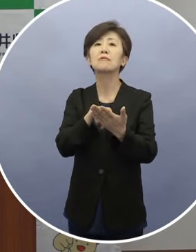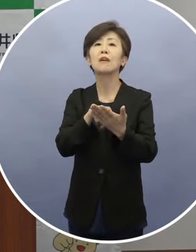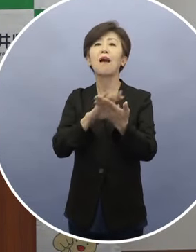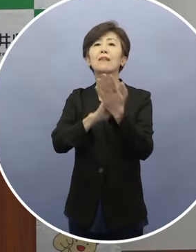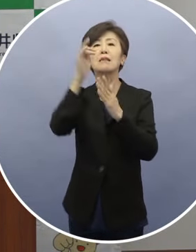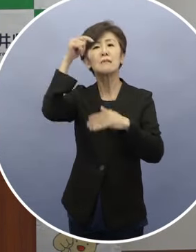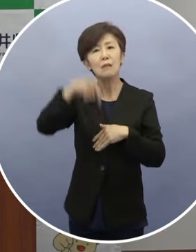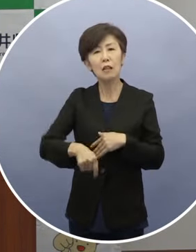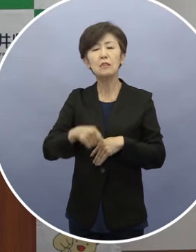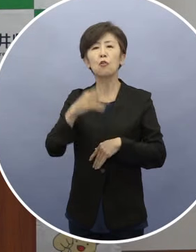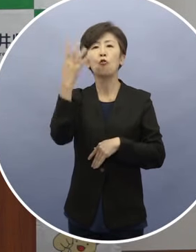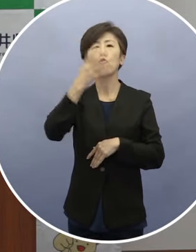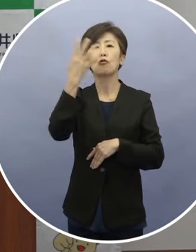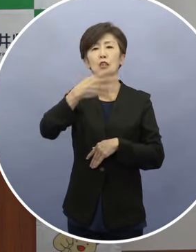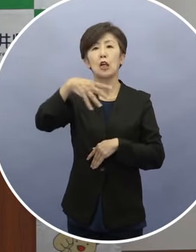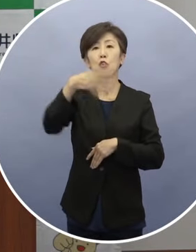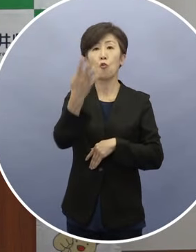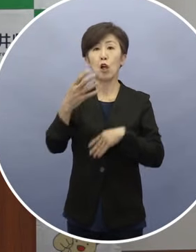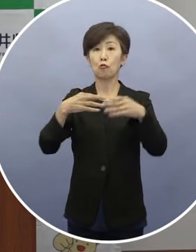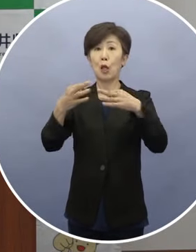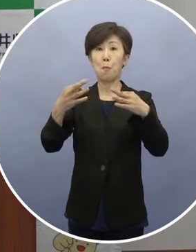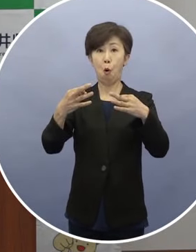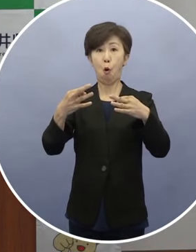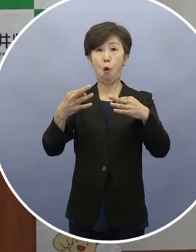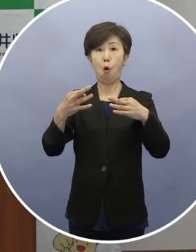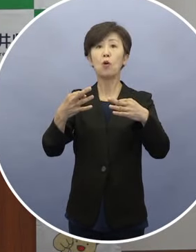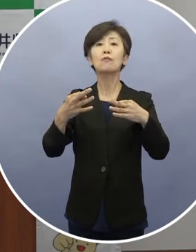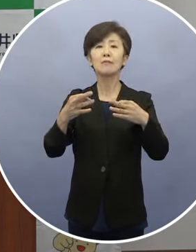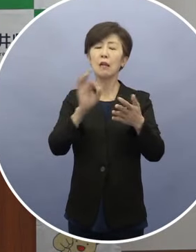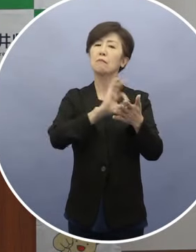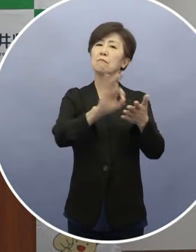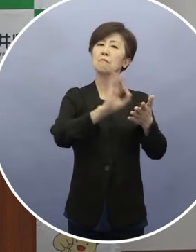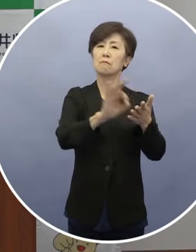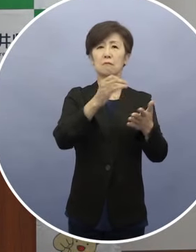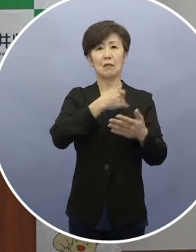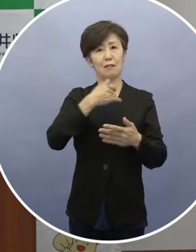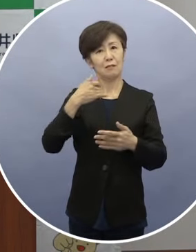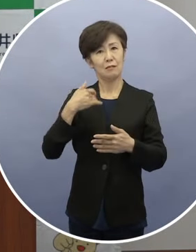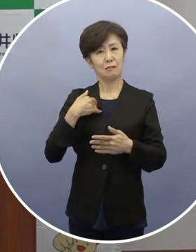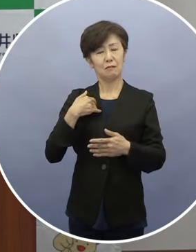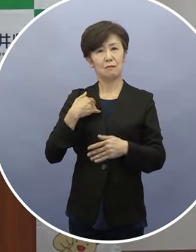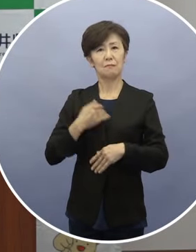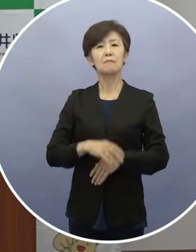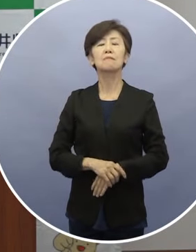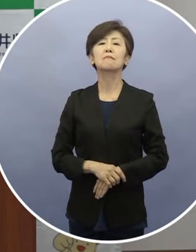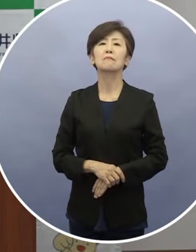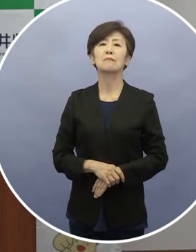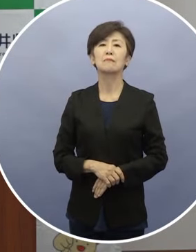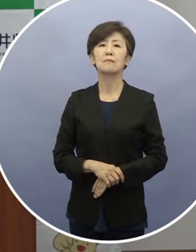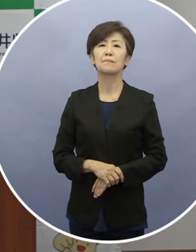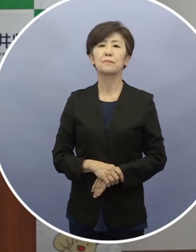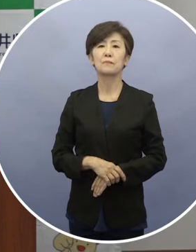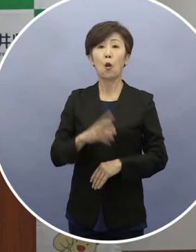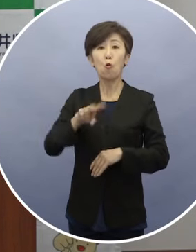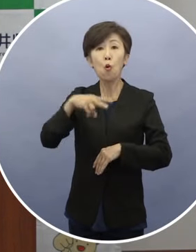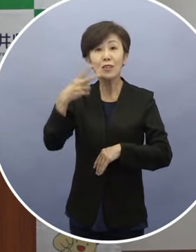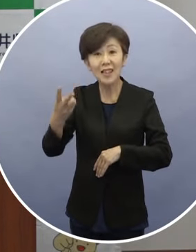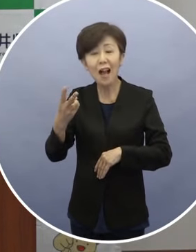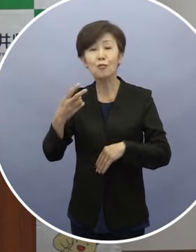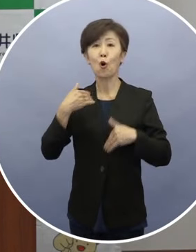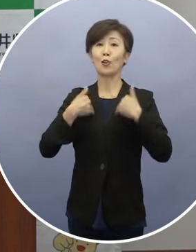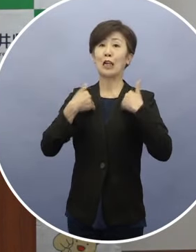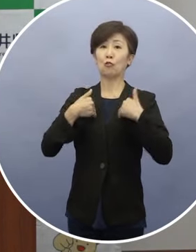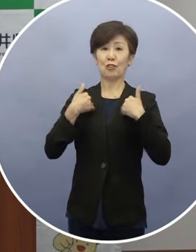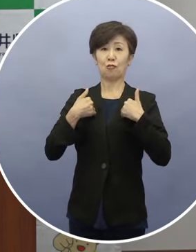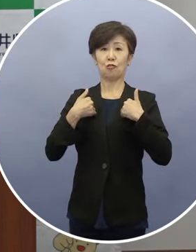内の4400店のですね、この取扱店で商品に変えていただくということで、乗り換えることを楽